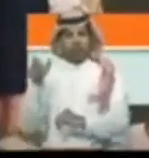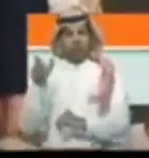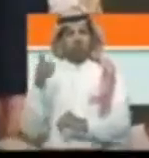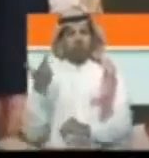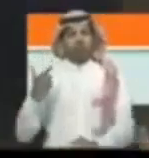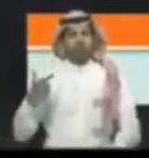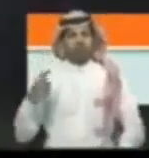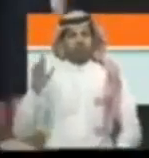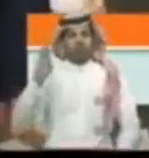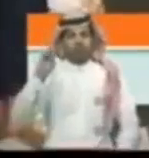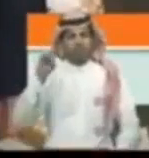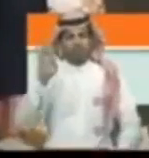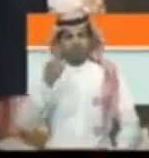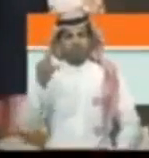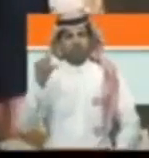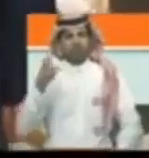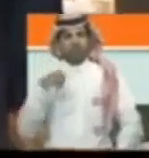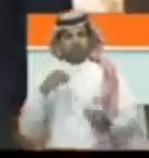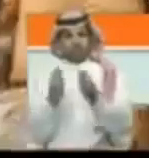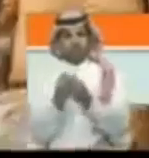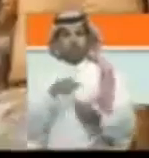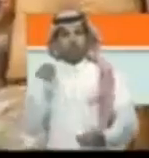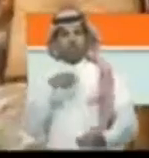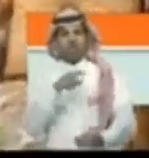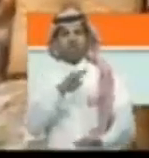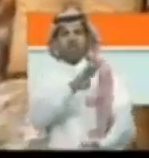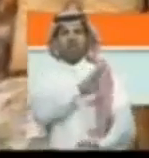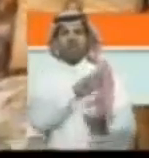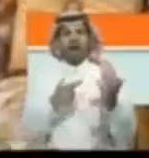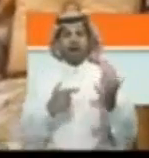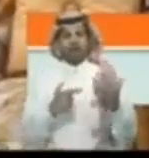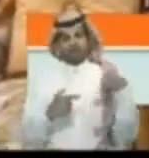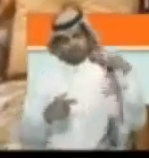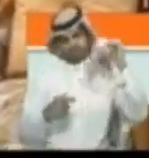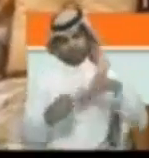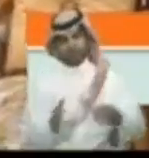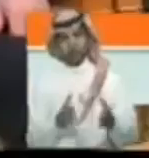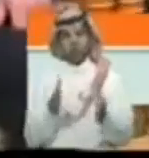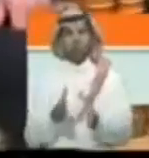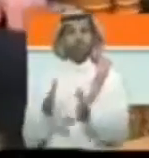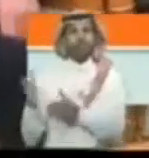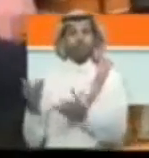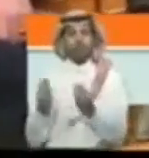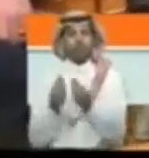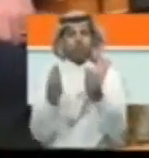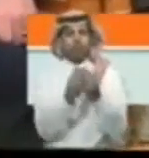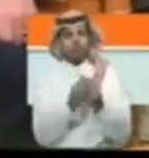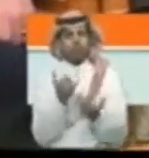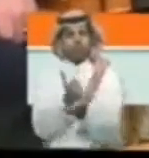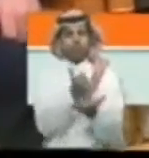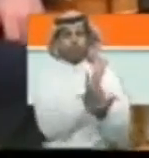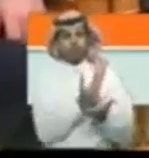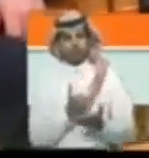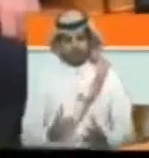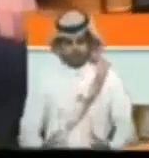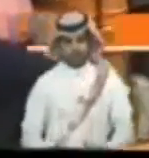المملكة كريستوفر هنزل وملحق الدفاع كبير العسكريين اللواء هاجيلر وعدد من المسؤولين.